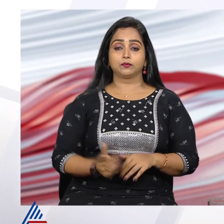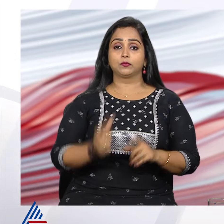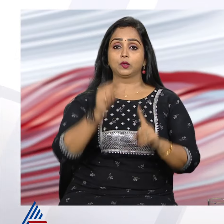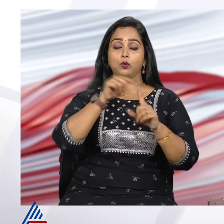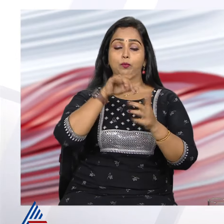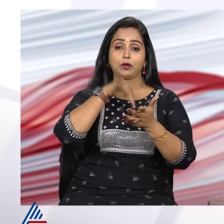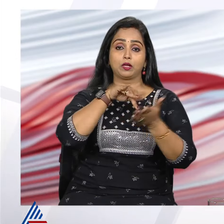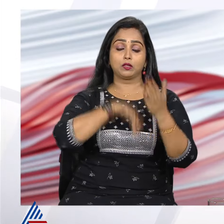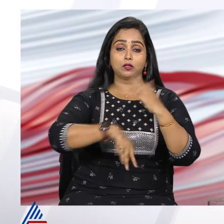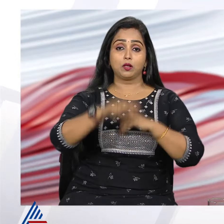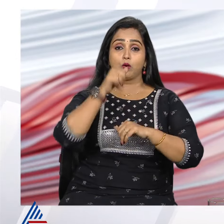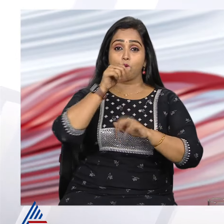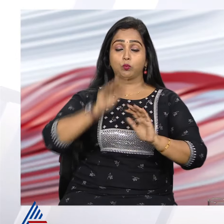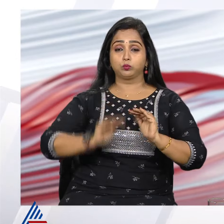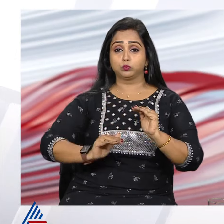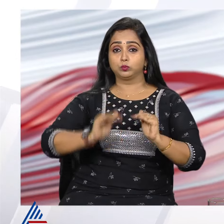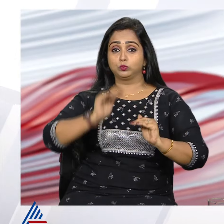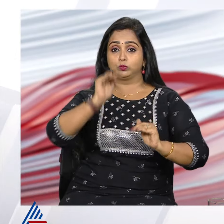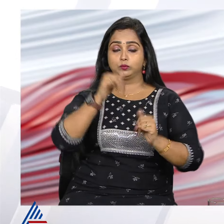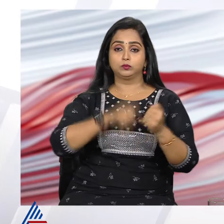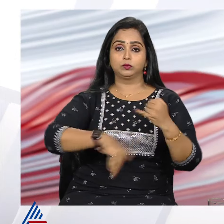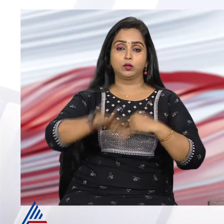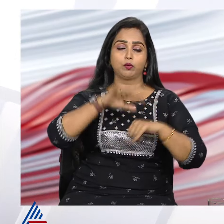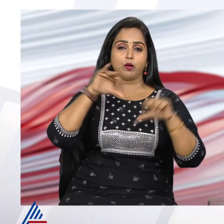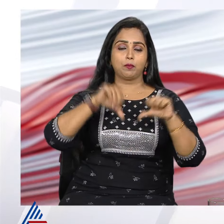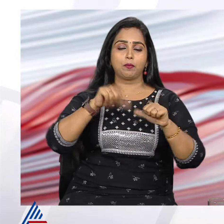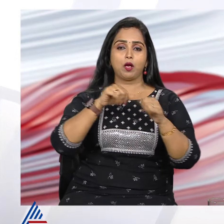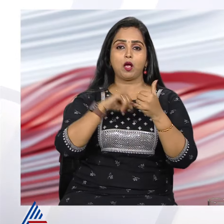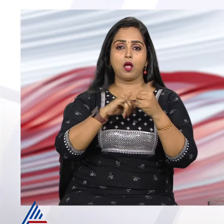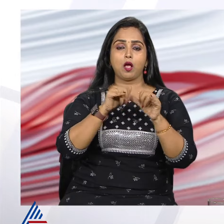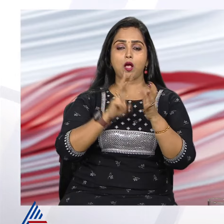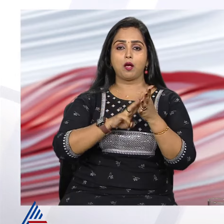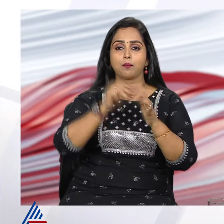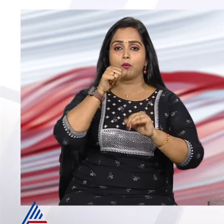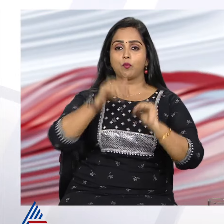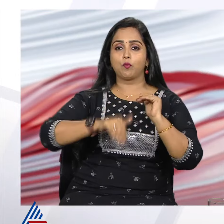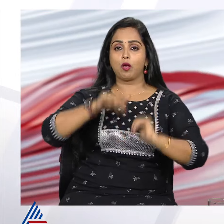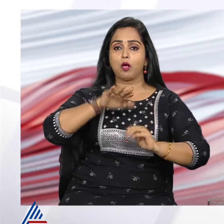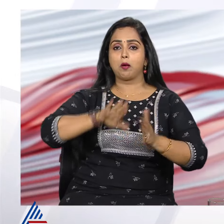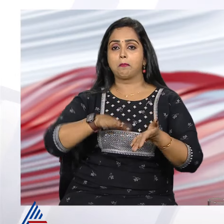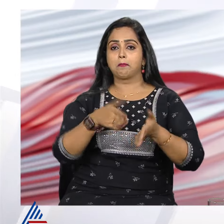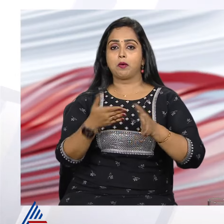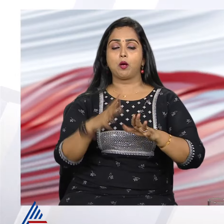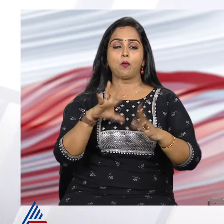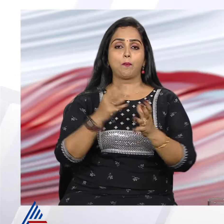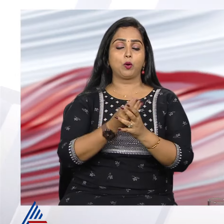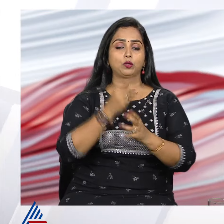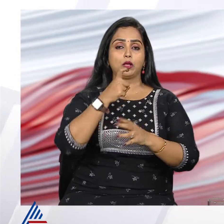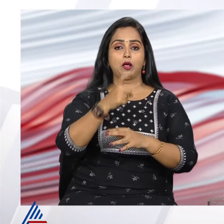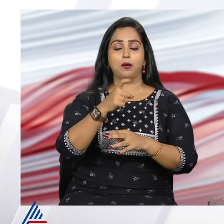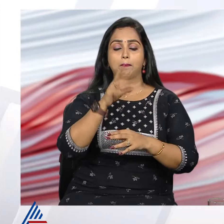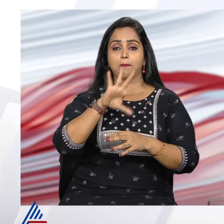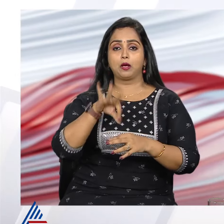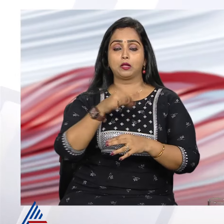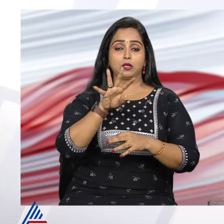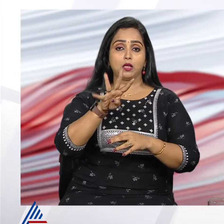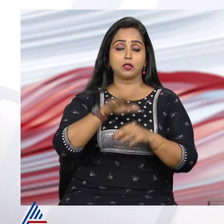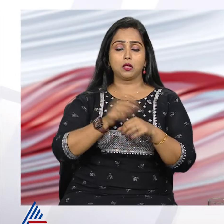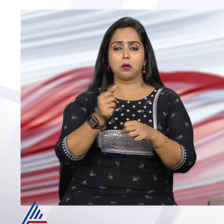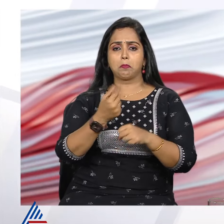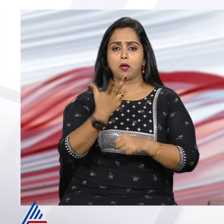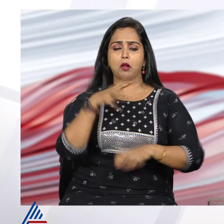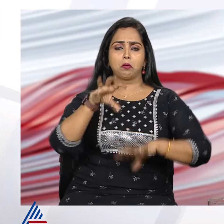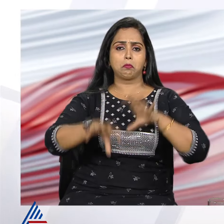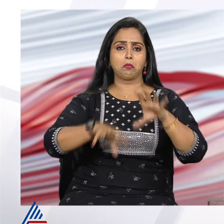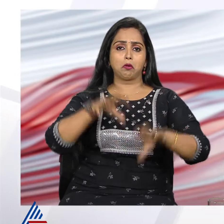ഉത്തർപ്രദേശിലും ഉത്തരാഖണ്ഡിലും പ്രളയത്തെ തുടർന്നുള്ള സ്ഥിതി രൂക്ഷമാകുന്നു. അസമിൽ പ്രളയത്തിൽ മരിച്ചവരുടെ എണ്ണം 84 ആയി. കാസിരംഗയിൽ നിരവധി മൃഗങ്ങൾ പ്രളയത്തിൽ ഒലിച്ചുപോയി.